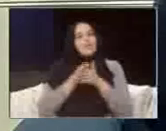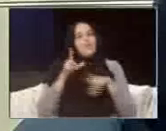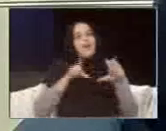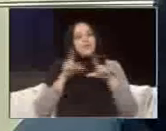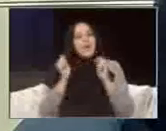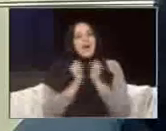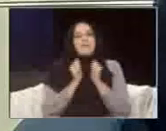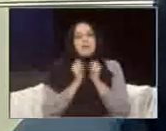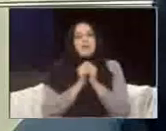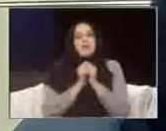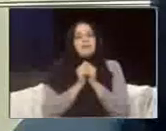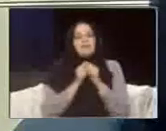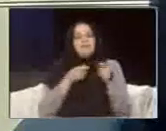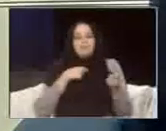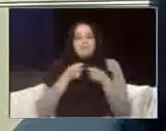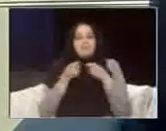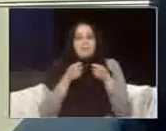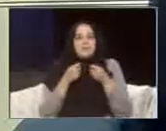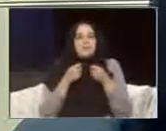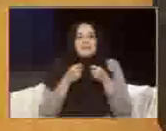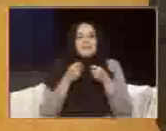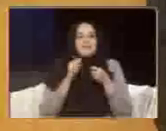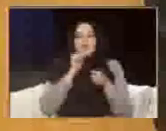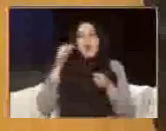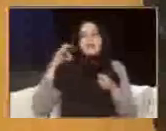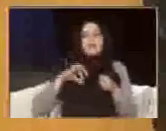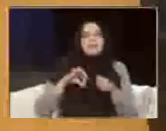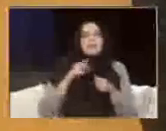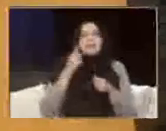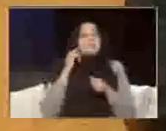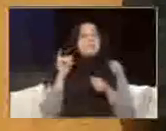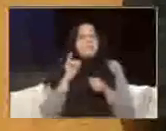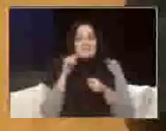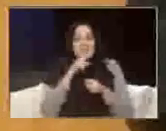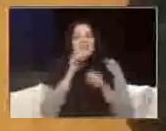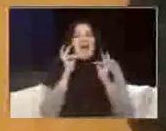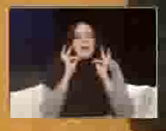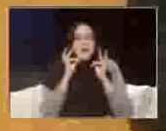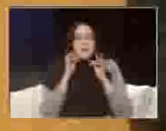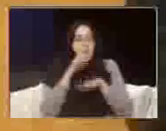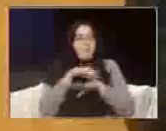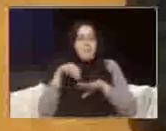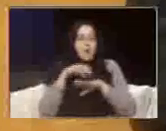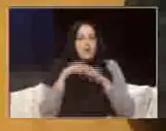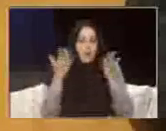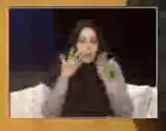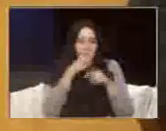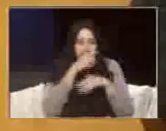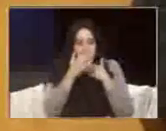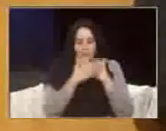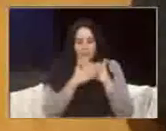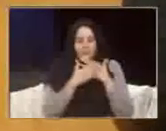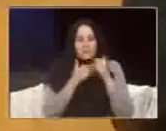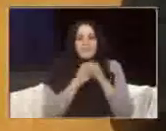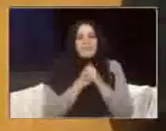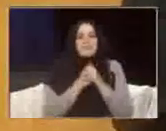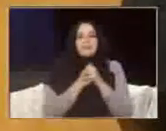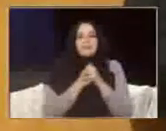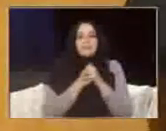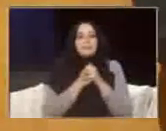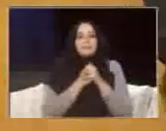بالمرابحة، هذه المعاملة الجديدة. إذا البيع، إذا الآن هي الأمر، شوف السيدة والأخت فايزة، الأمر مبني على حاجة